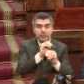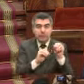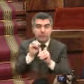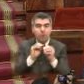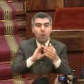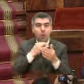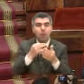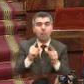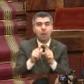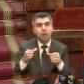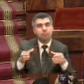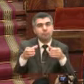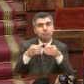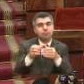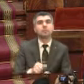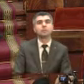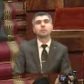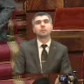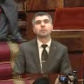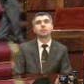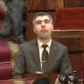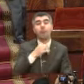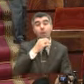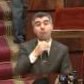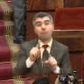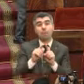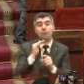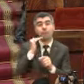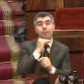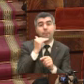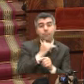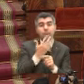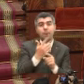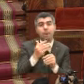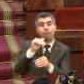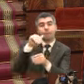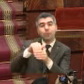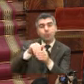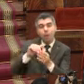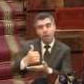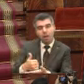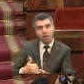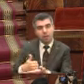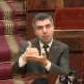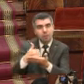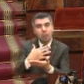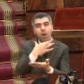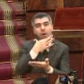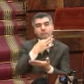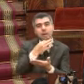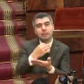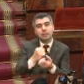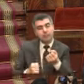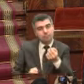من الفيضانات، وكذلك الإسراع بتفعيل صندوق الوقائع الكارثية وتبسيط مصادر الاستفادة منها، تخفيض